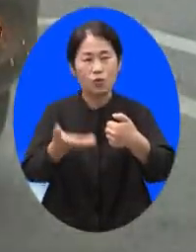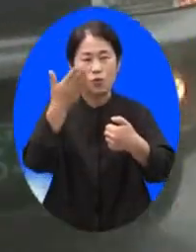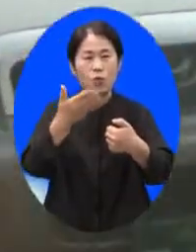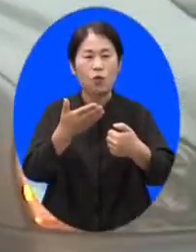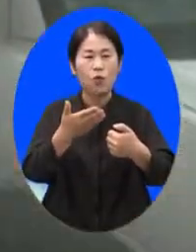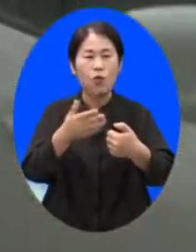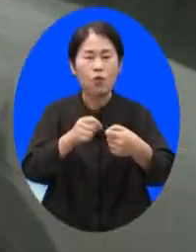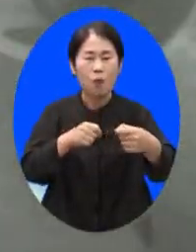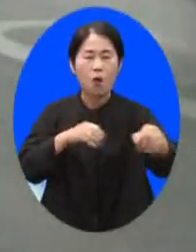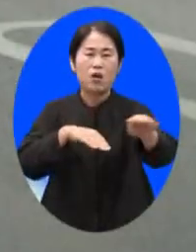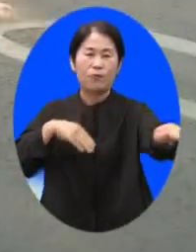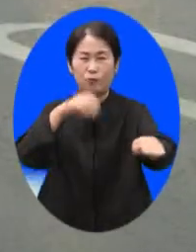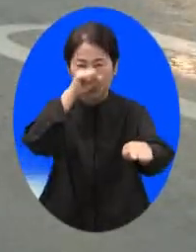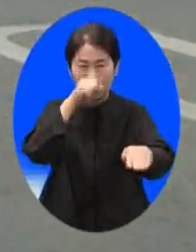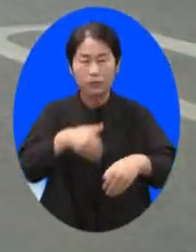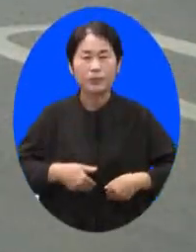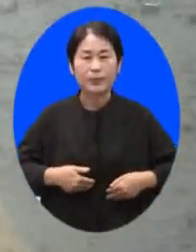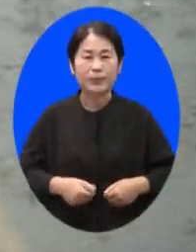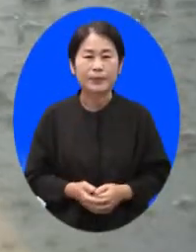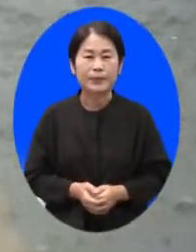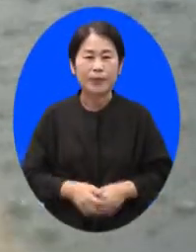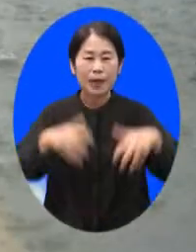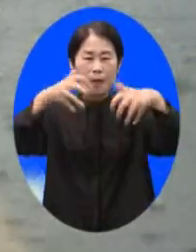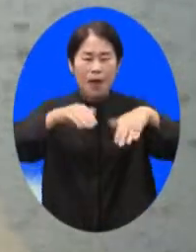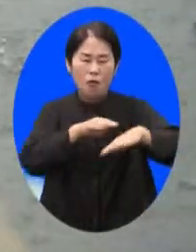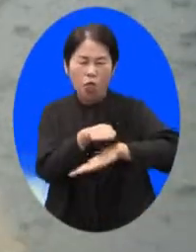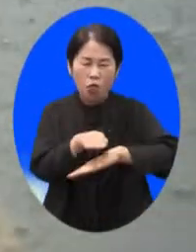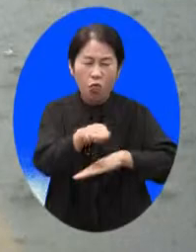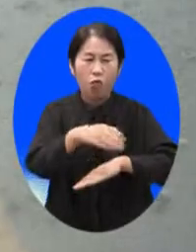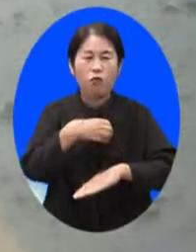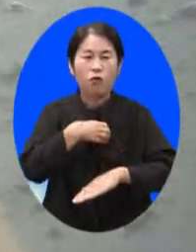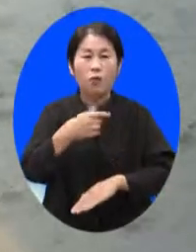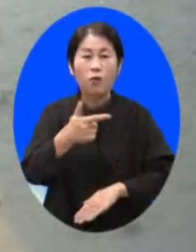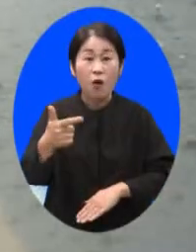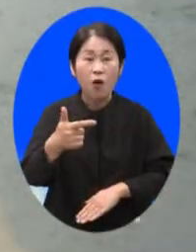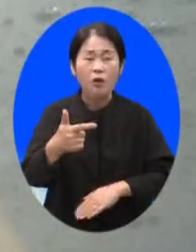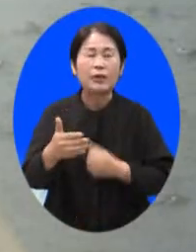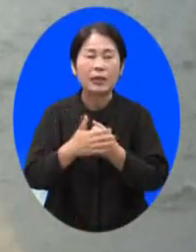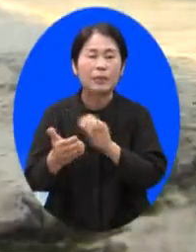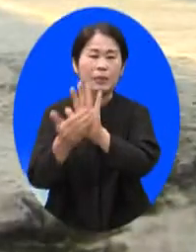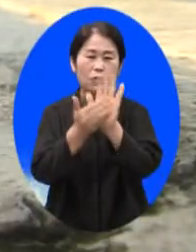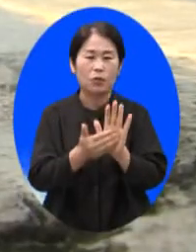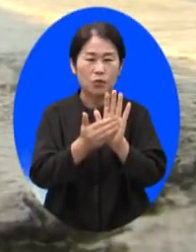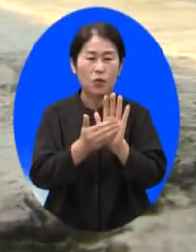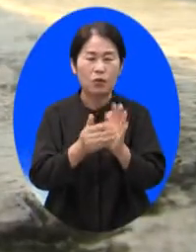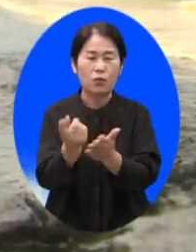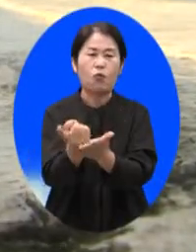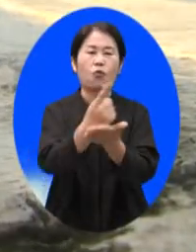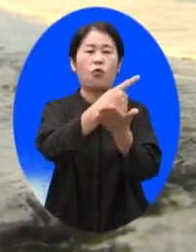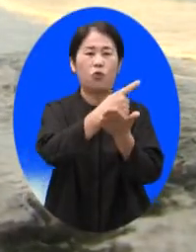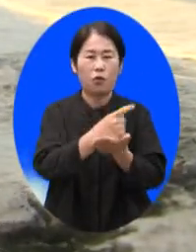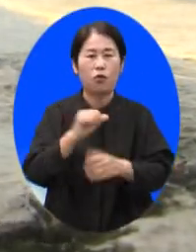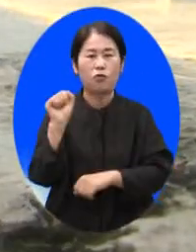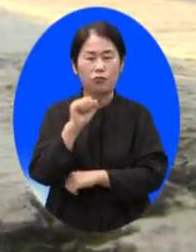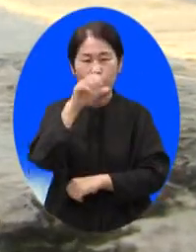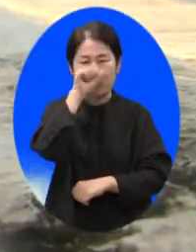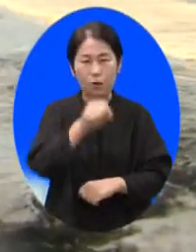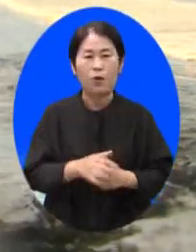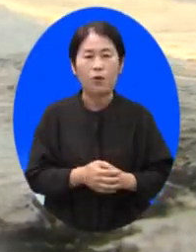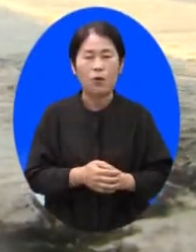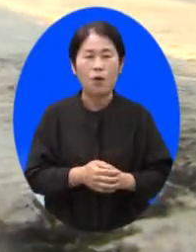50% 이상 길게 유지하는 것이 중요하며 빗길에서 미끄러지는 사고가 일어나지 않도록 주행 속도를